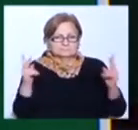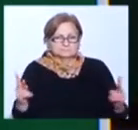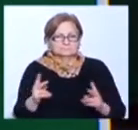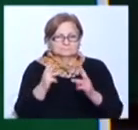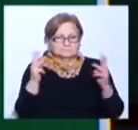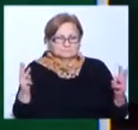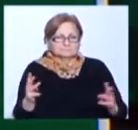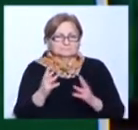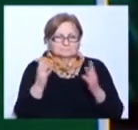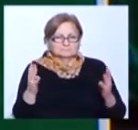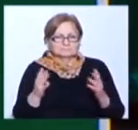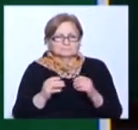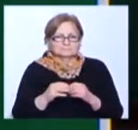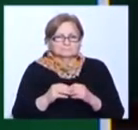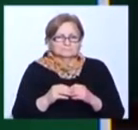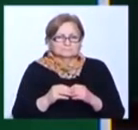ასე.